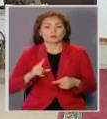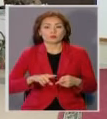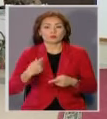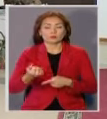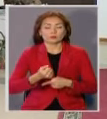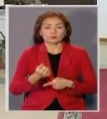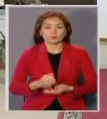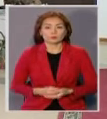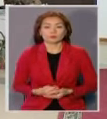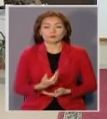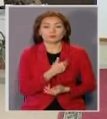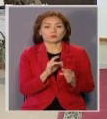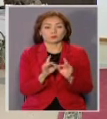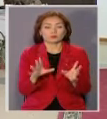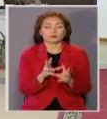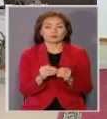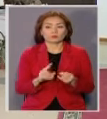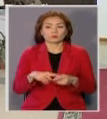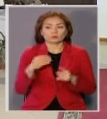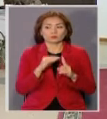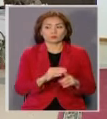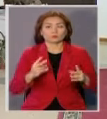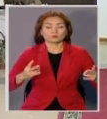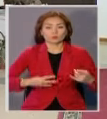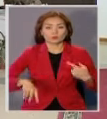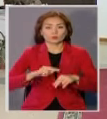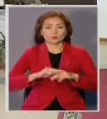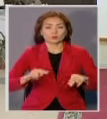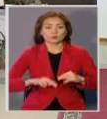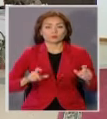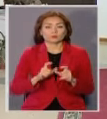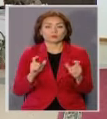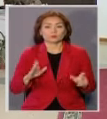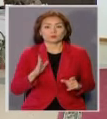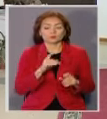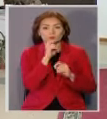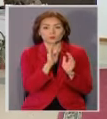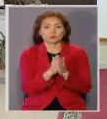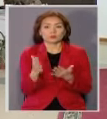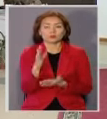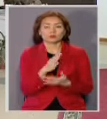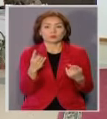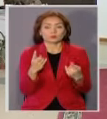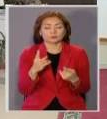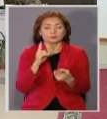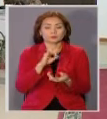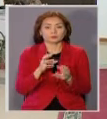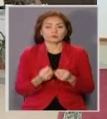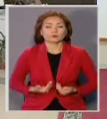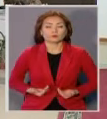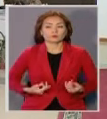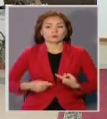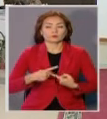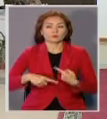следующим поколениям. Хотелось бы, чтобы потомки следовали пути наших учителей. В школе были подарены книги с небольшими фактами их жизни,